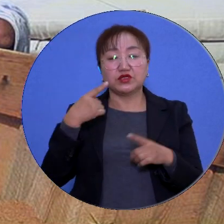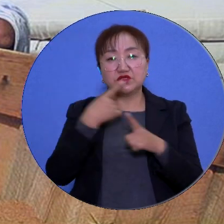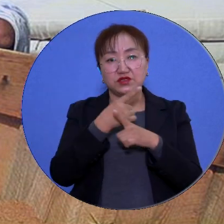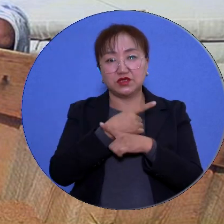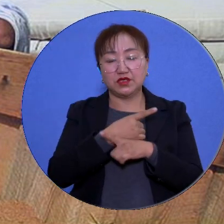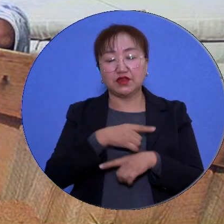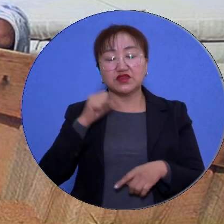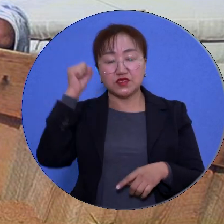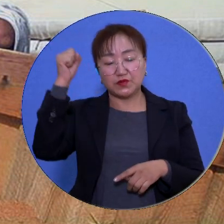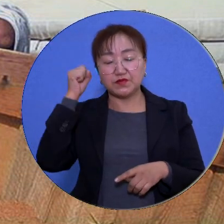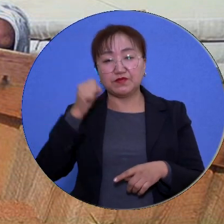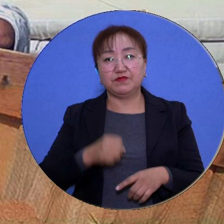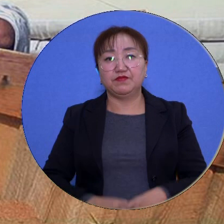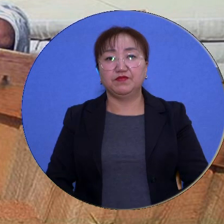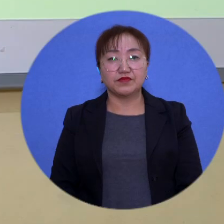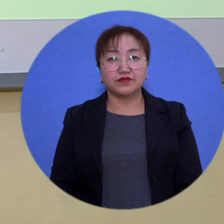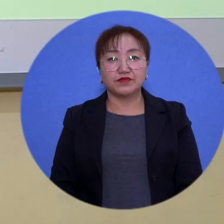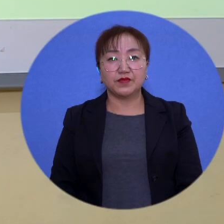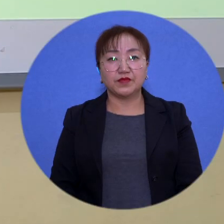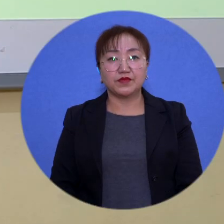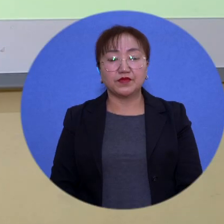нээна.